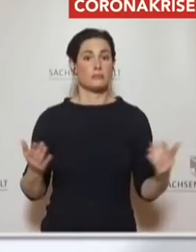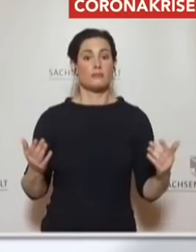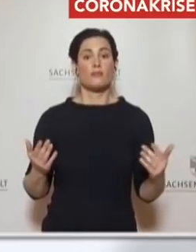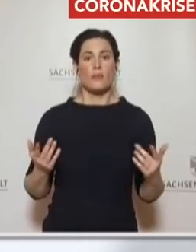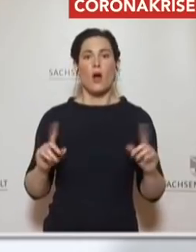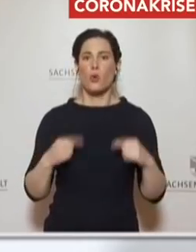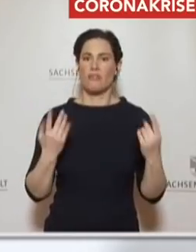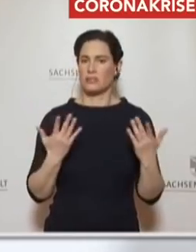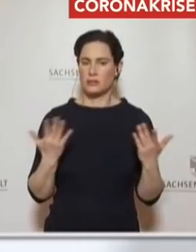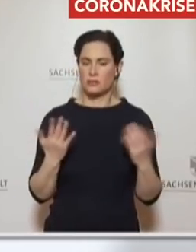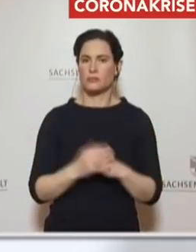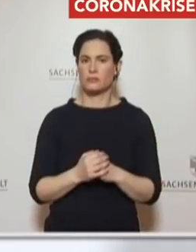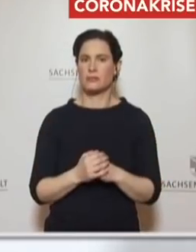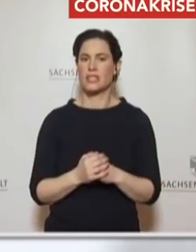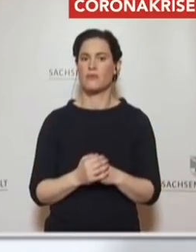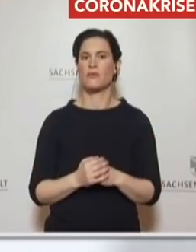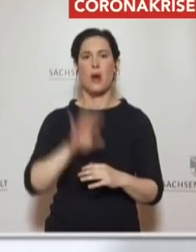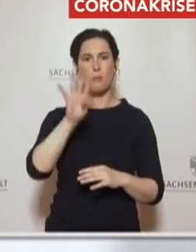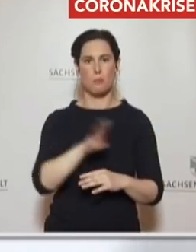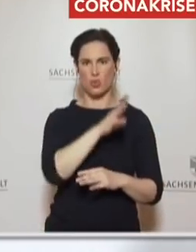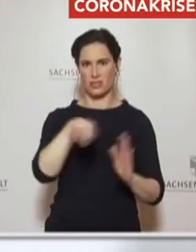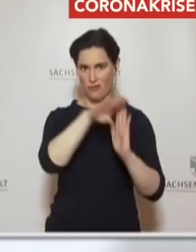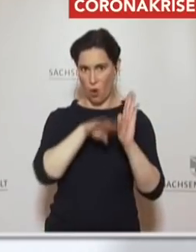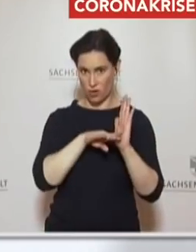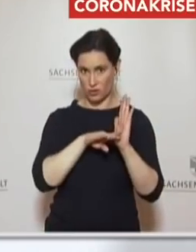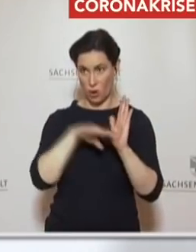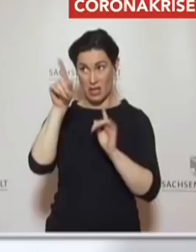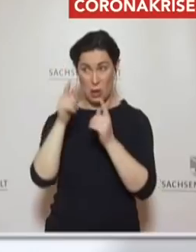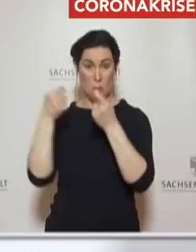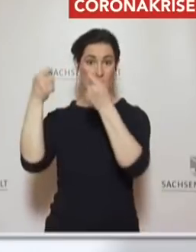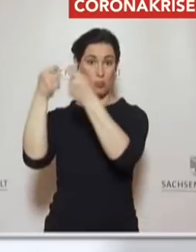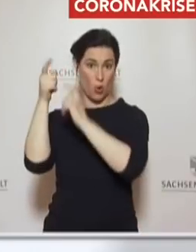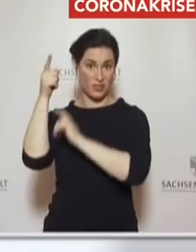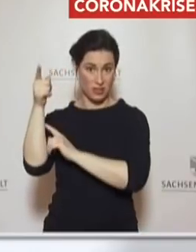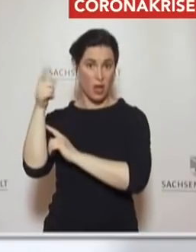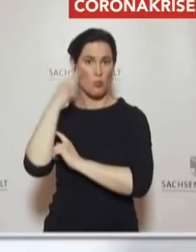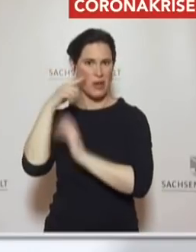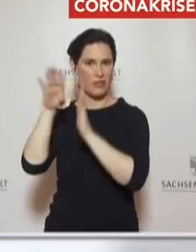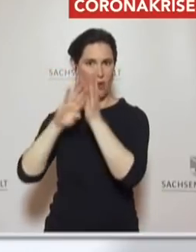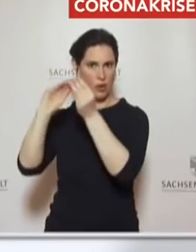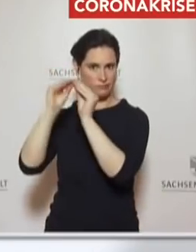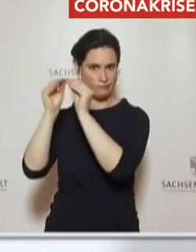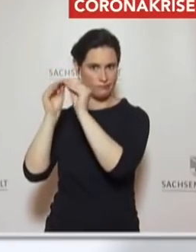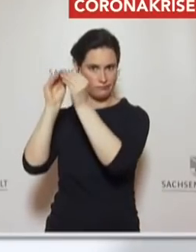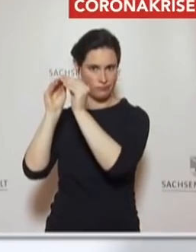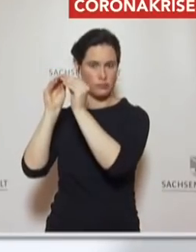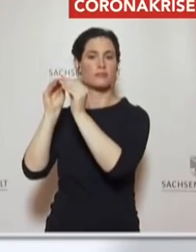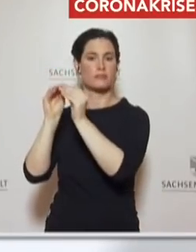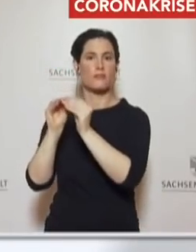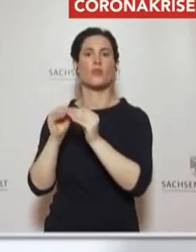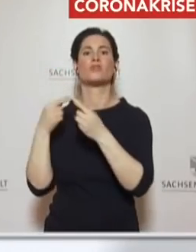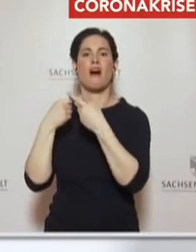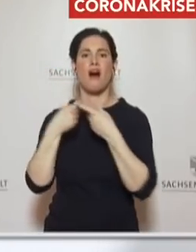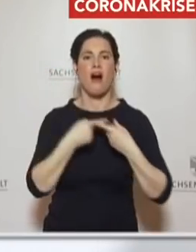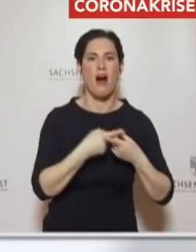der Basis einer Musterverordnung des Bundes, die der Bund gerade erarbeitet, geschehen, in allen